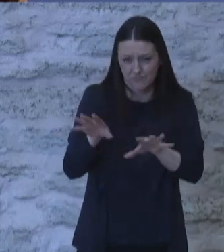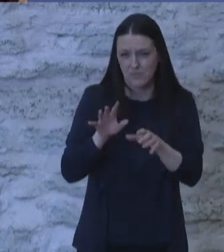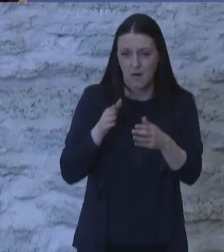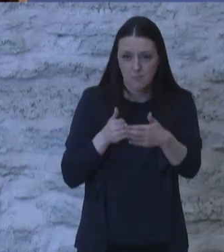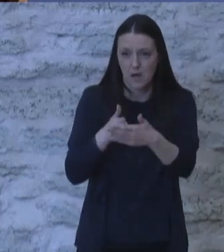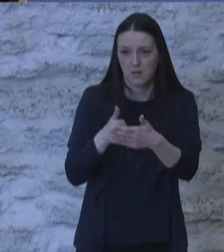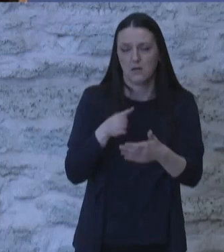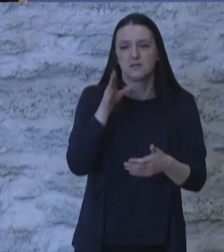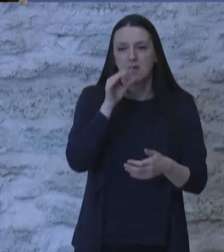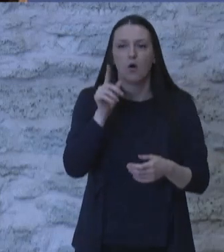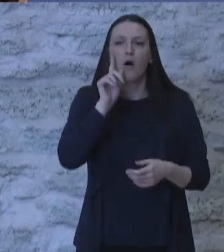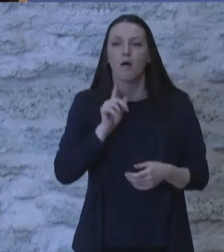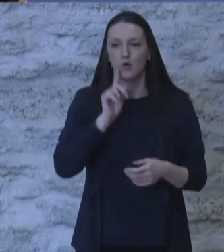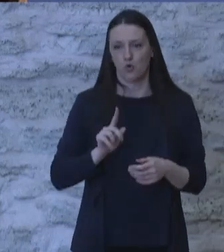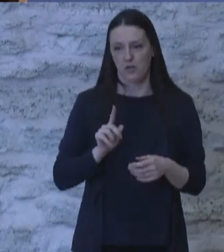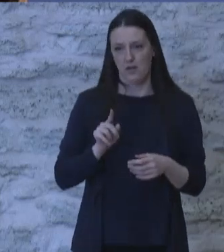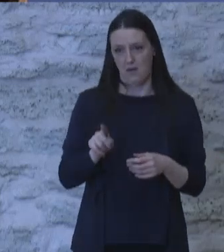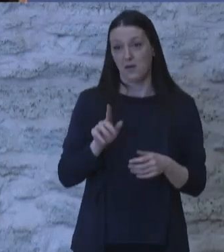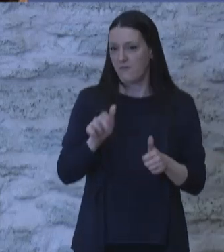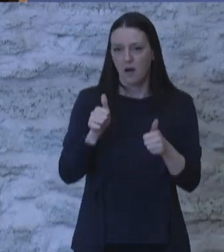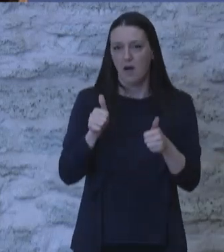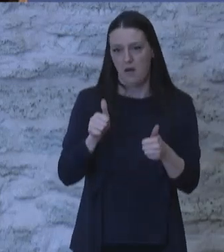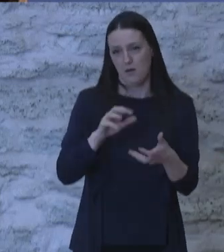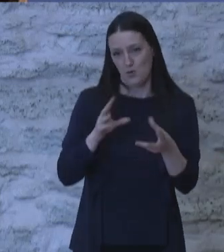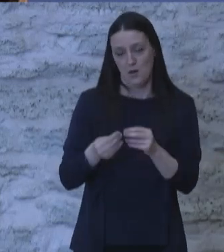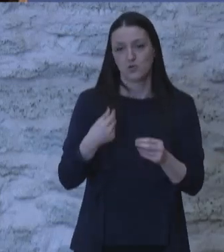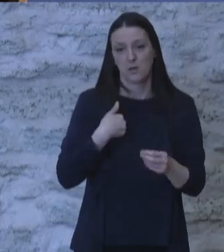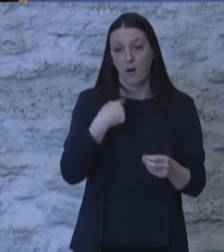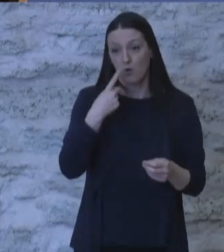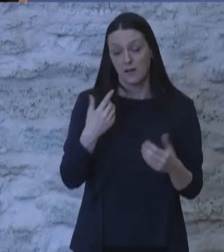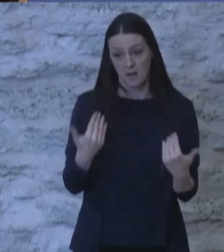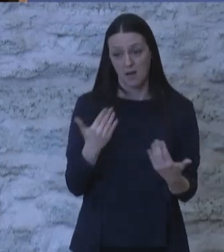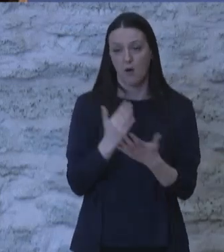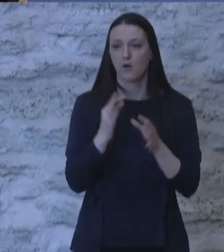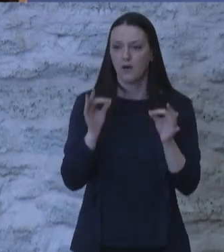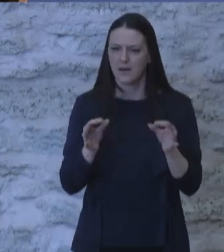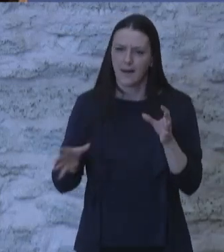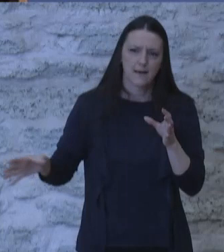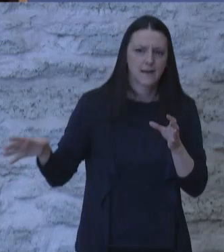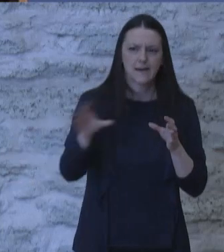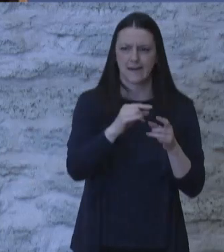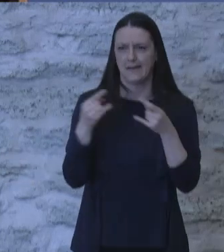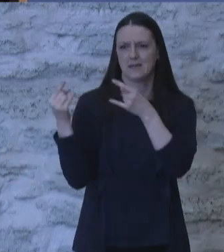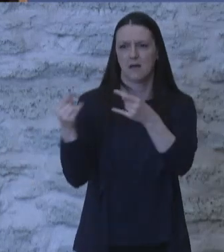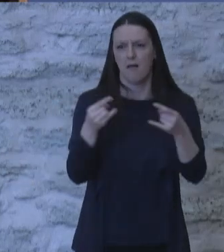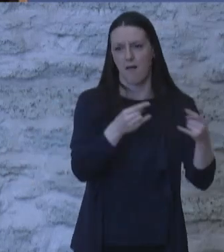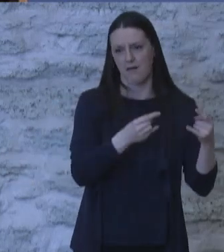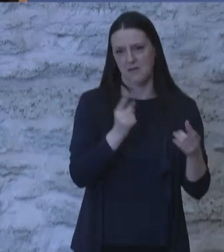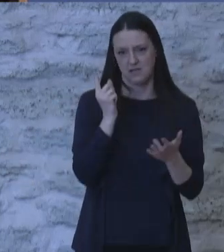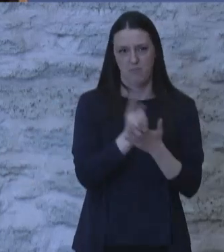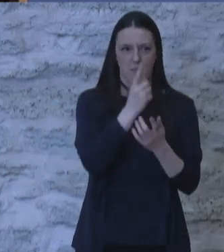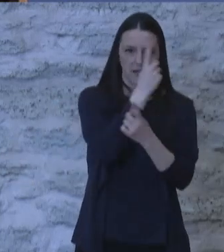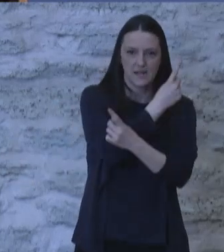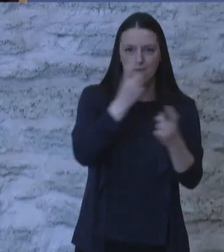See on ajutline, see on väga piiratud aeg. Ja ma pean seda täna õigeks, et kõikides kanalites informeerida Eesti